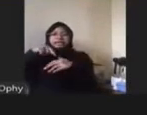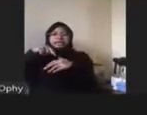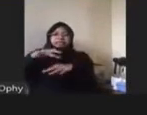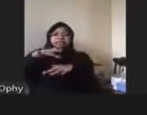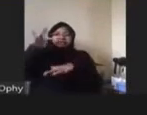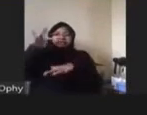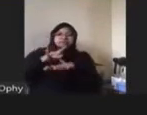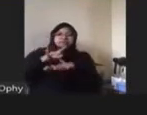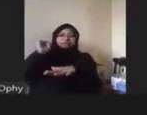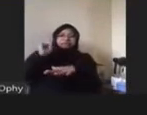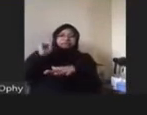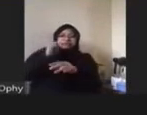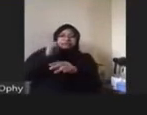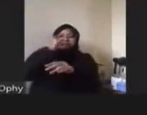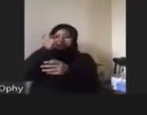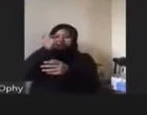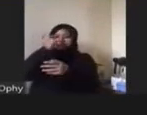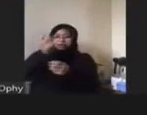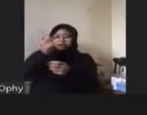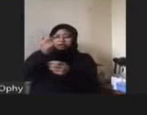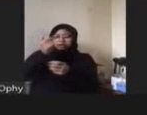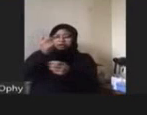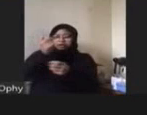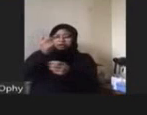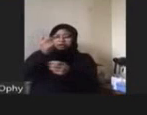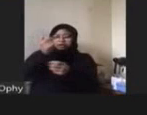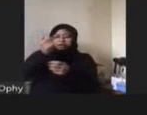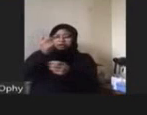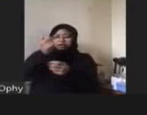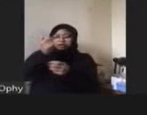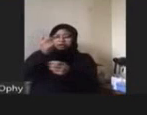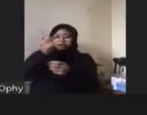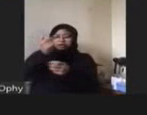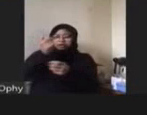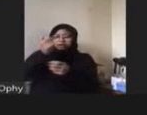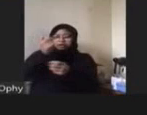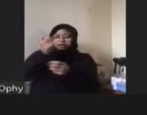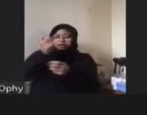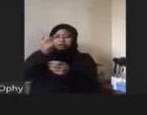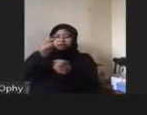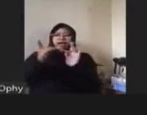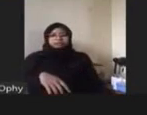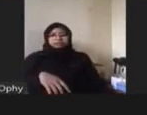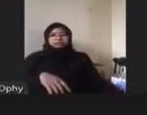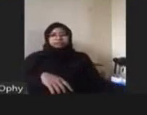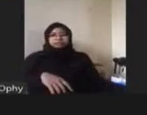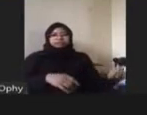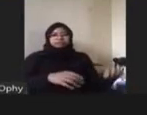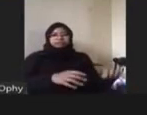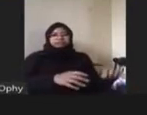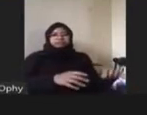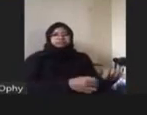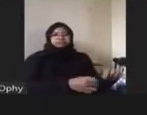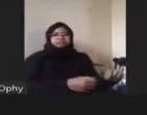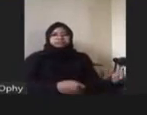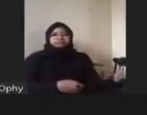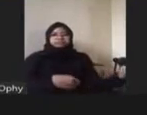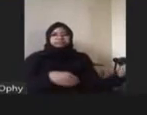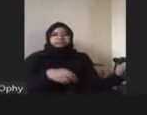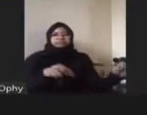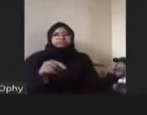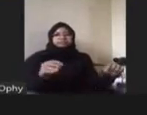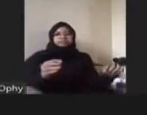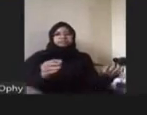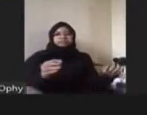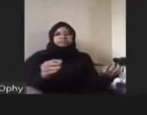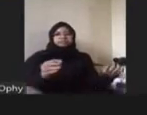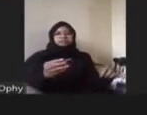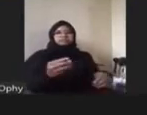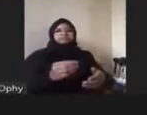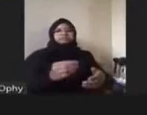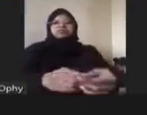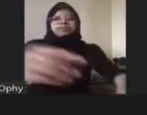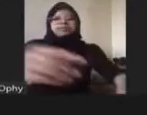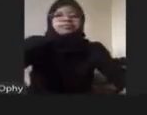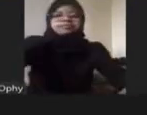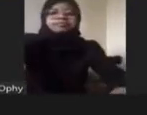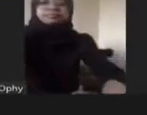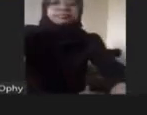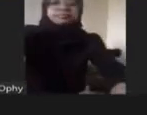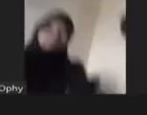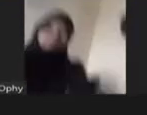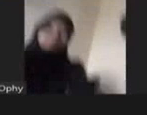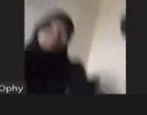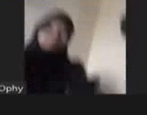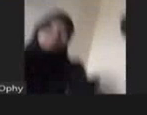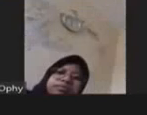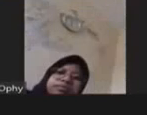pembelajaran ini ya, karena ini jadi bias kelas ini PJJ-nya gitu, yang kaya terlayani, yang nggak kaya enggak ini gitu. Nah, untuk